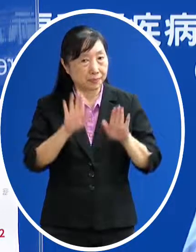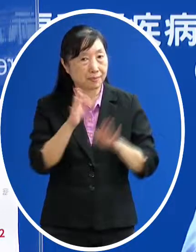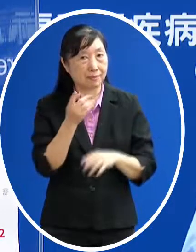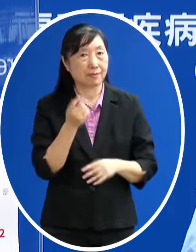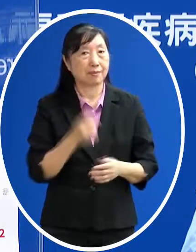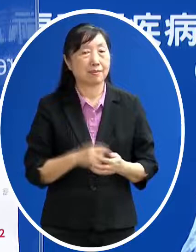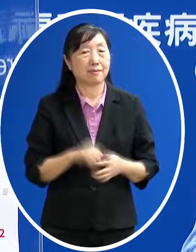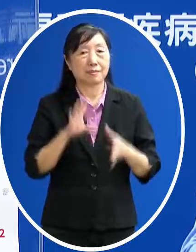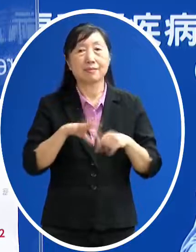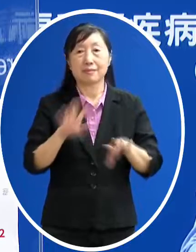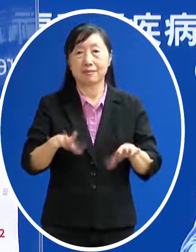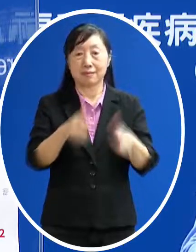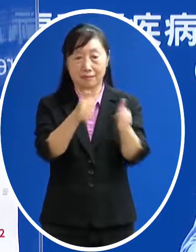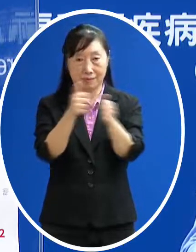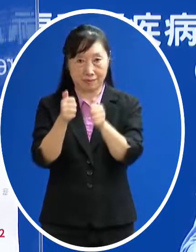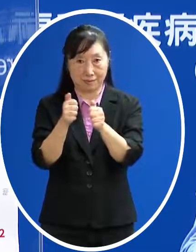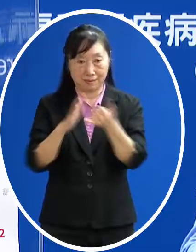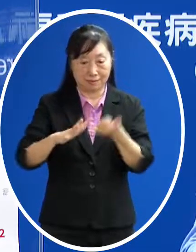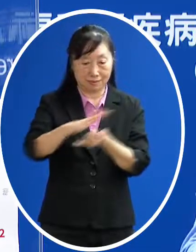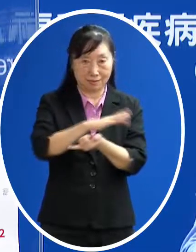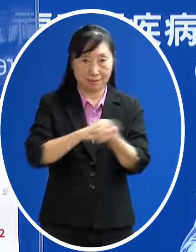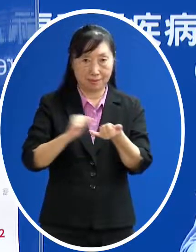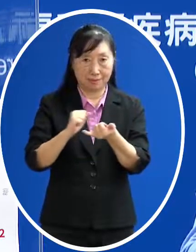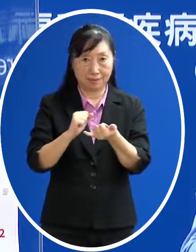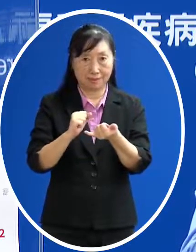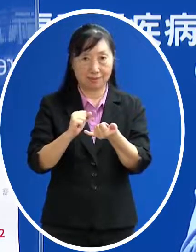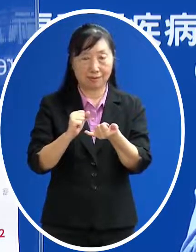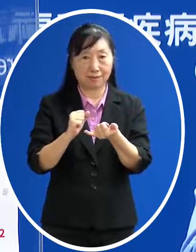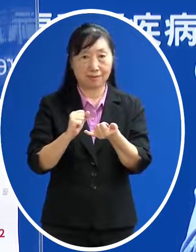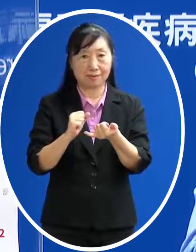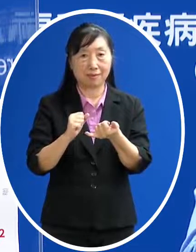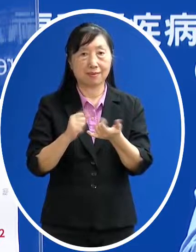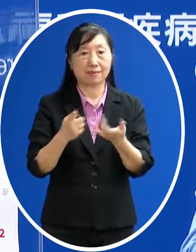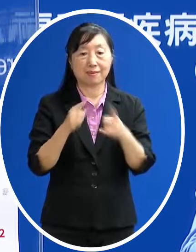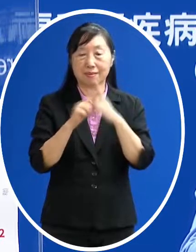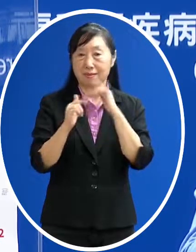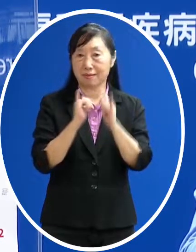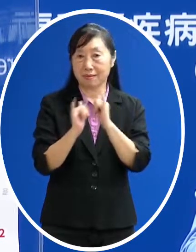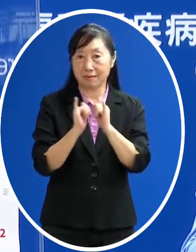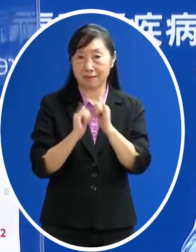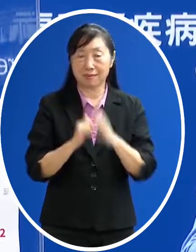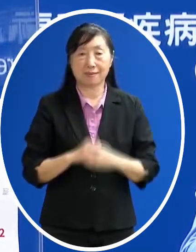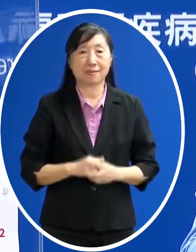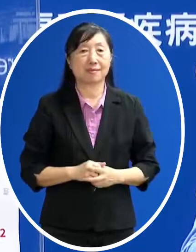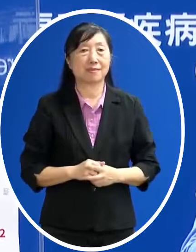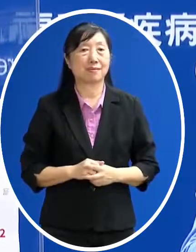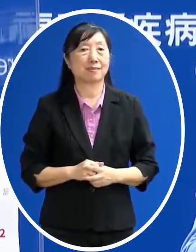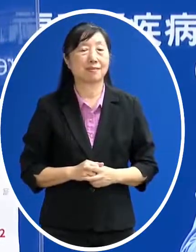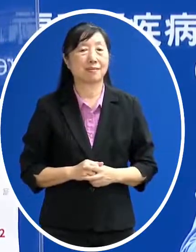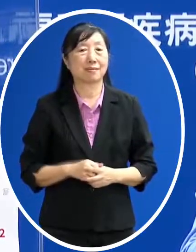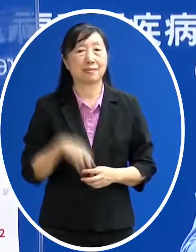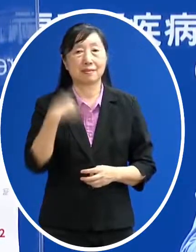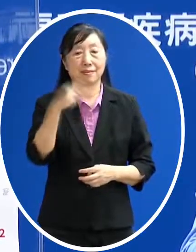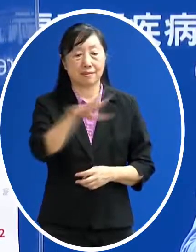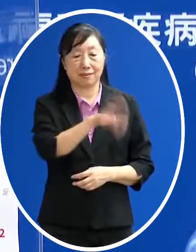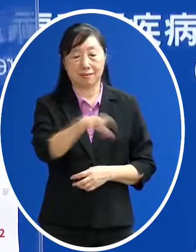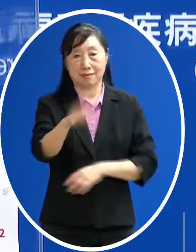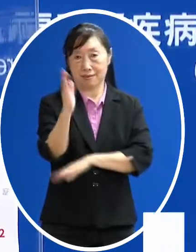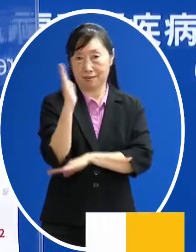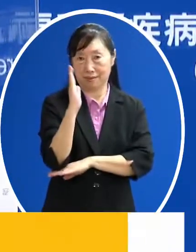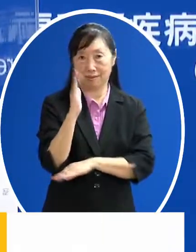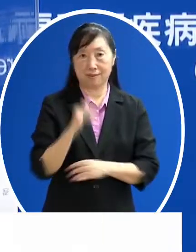我们要感谢啊全国啊全国的我们的人民，那还有啊各地方政